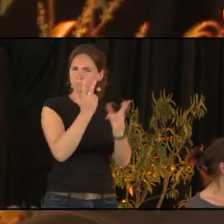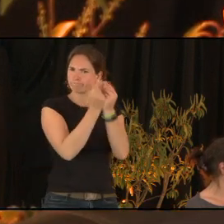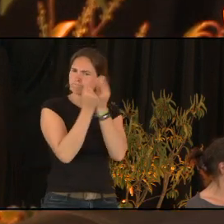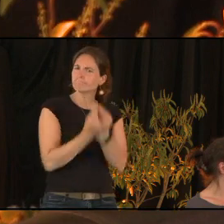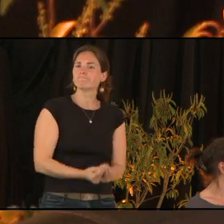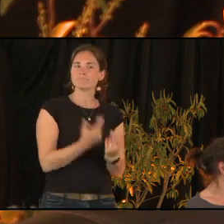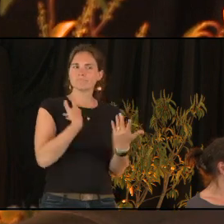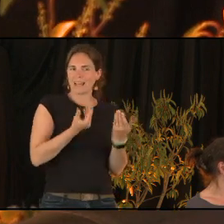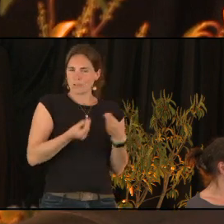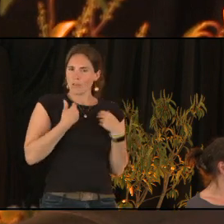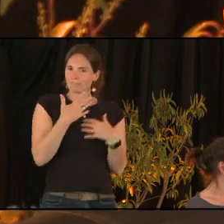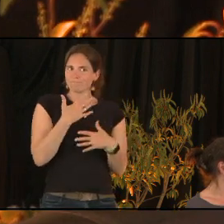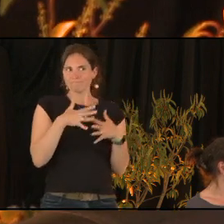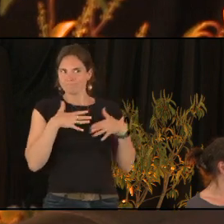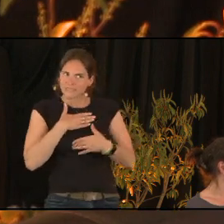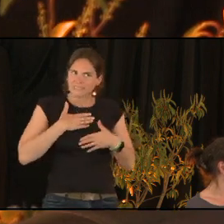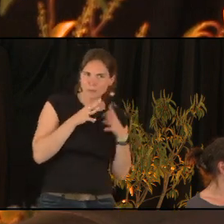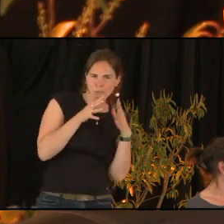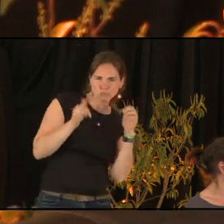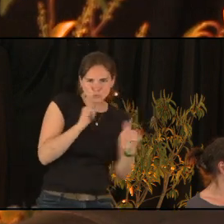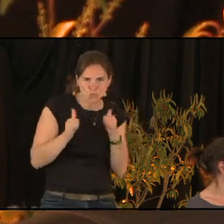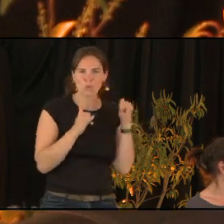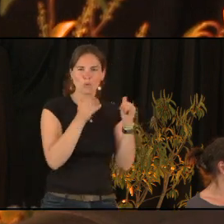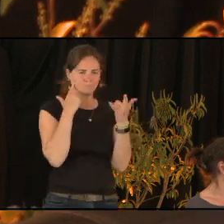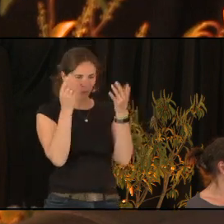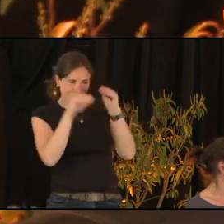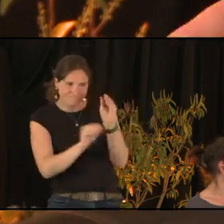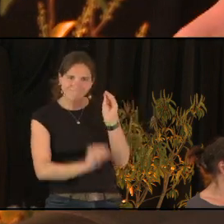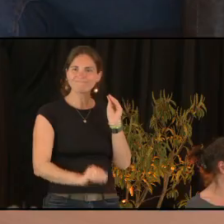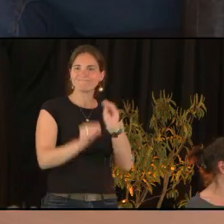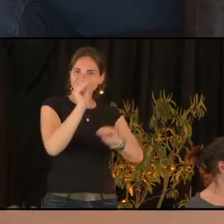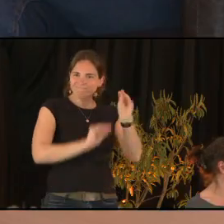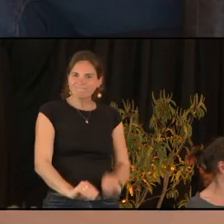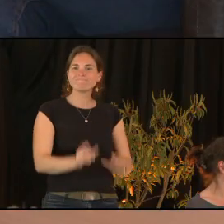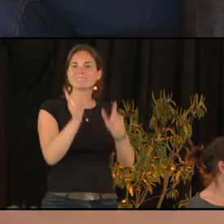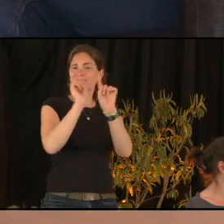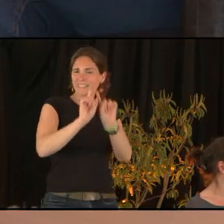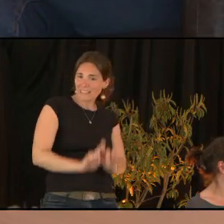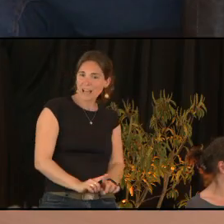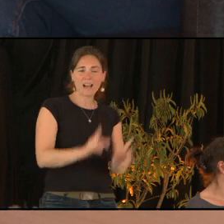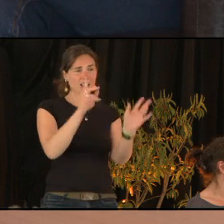fait. J'ai pris énormément de plaisir, justement, à détailler, à voyager moi-même, en fait,